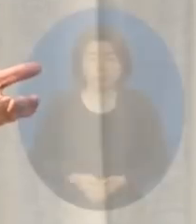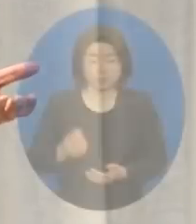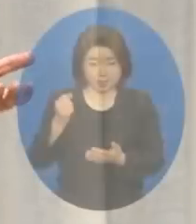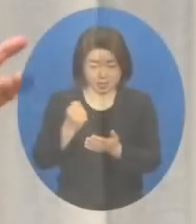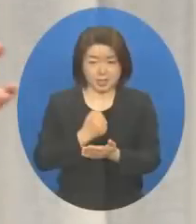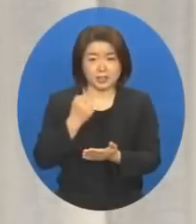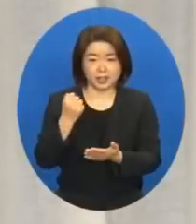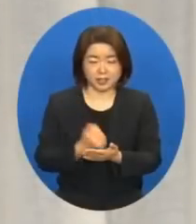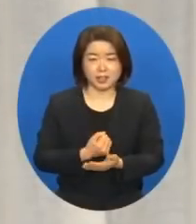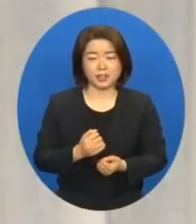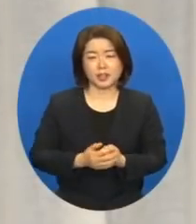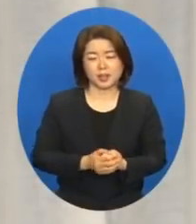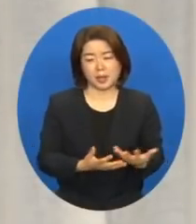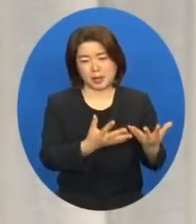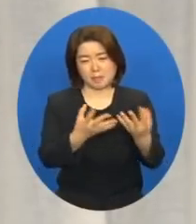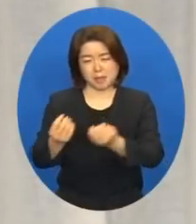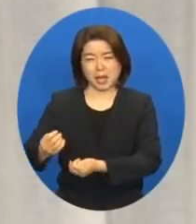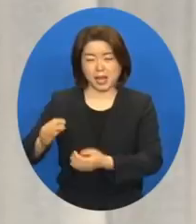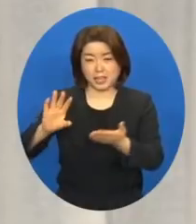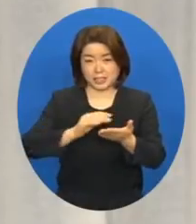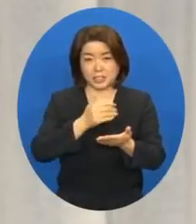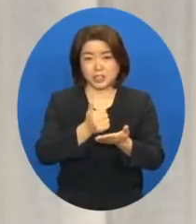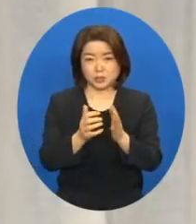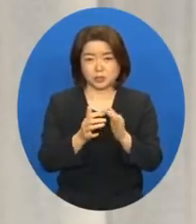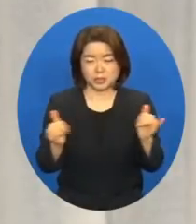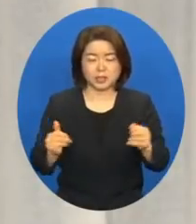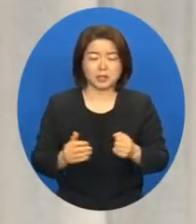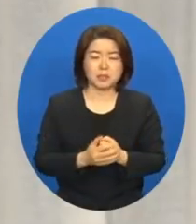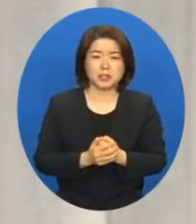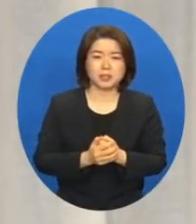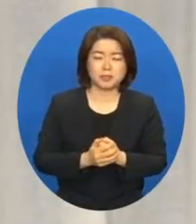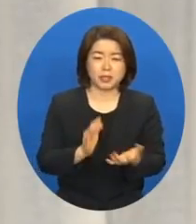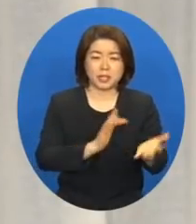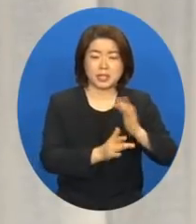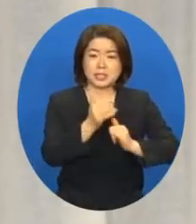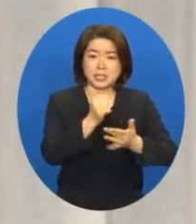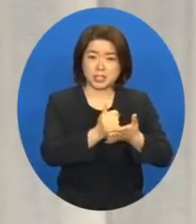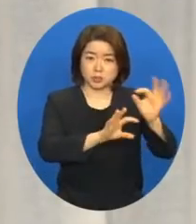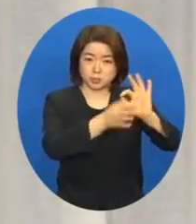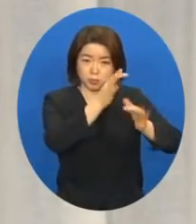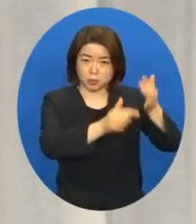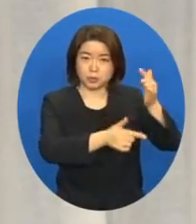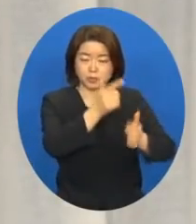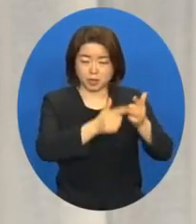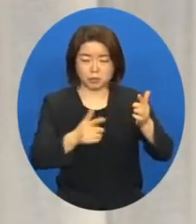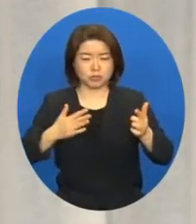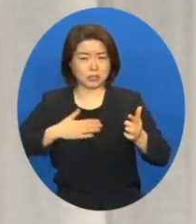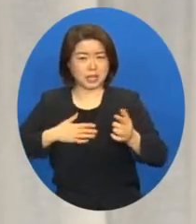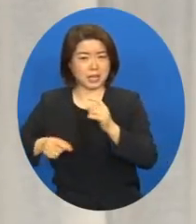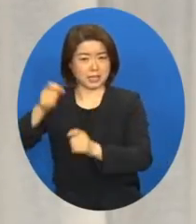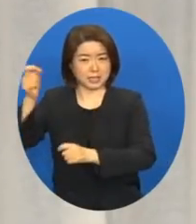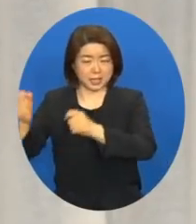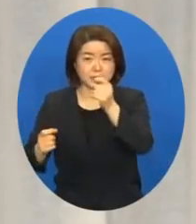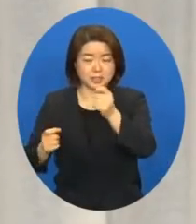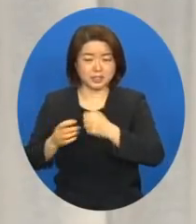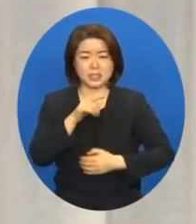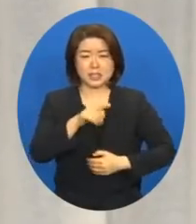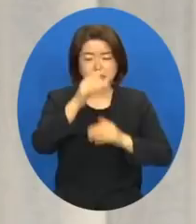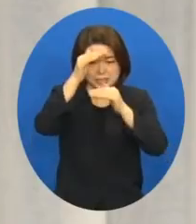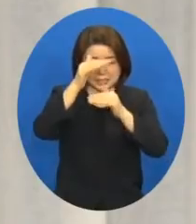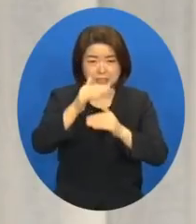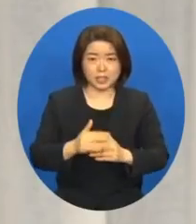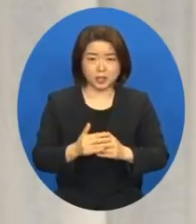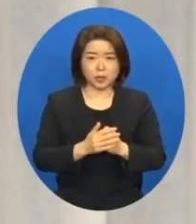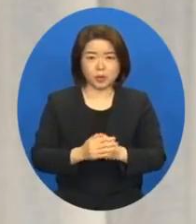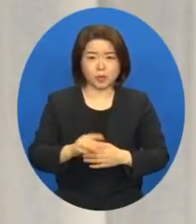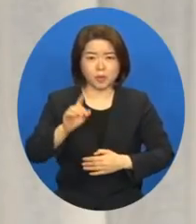안타깝게도 많은 그리스도인들이 예수님은 포도나무고 나는 가지라 이 사실을